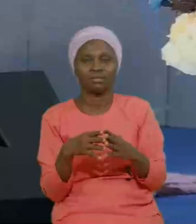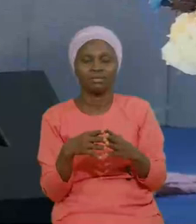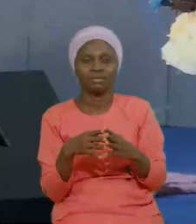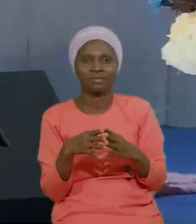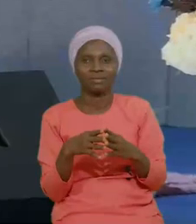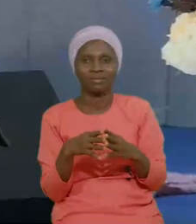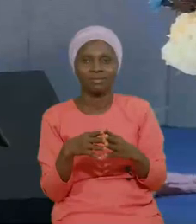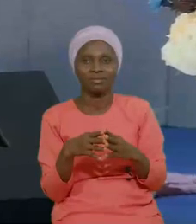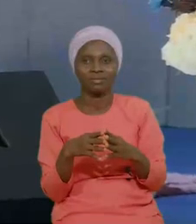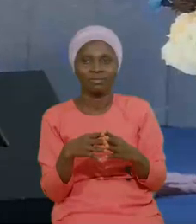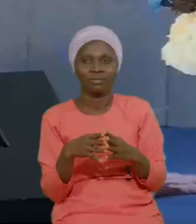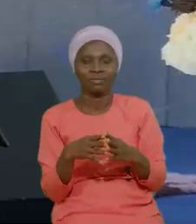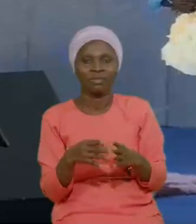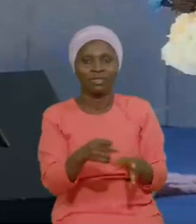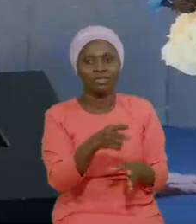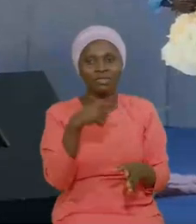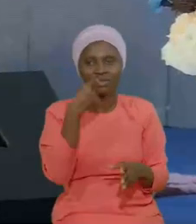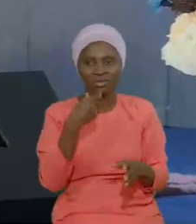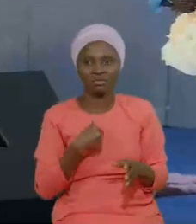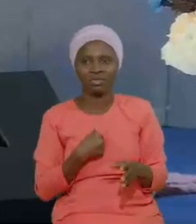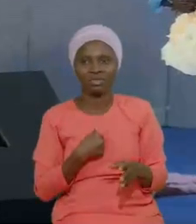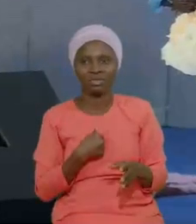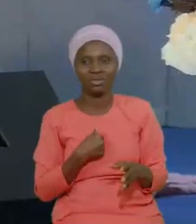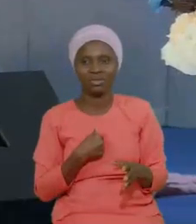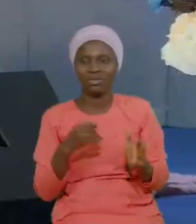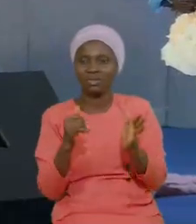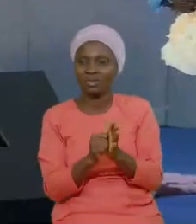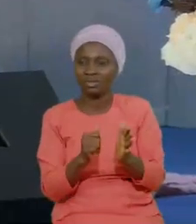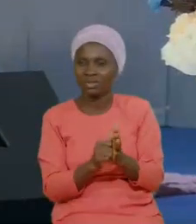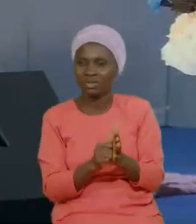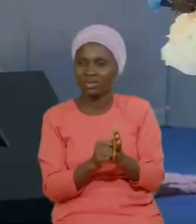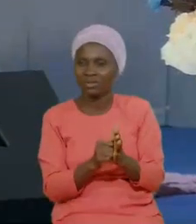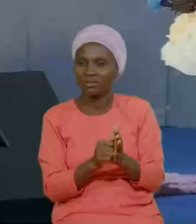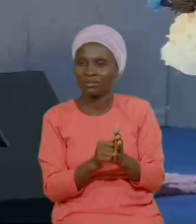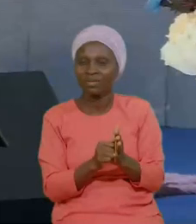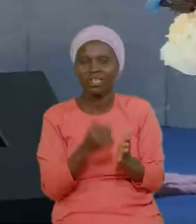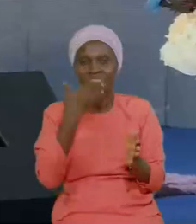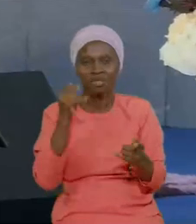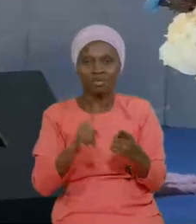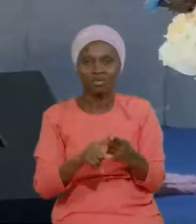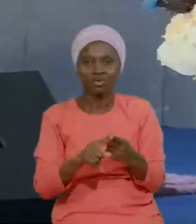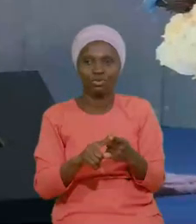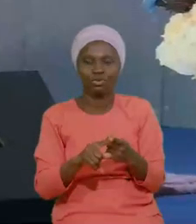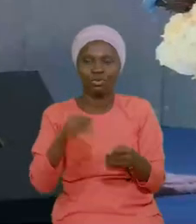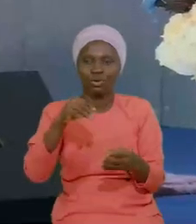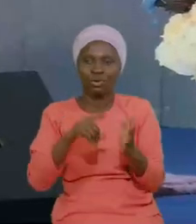Tout le monde marche dans les ténèbres. Ils me disent,